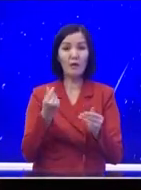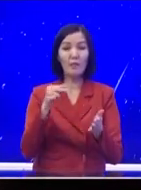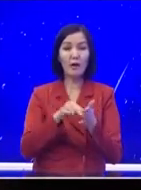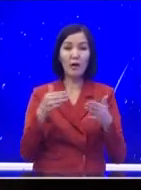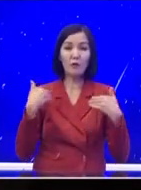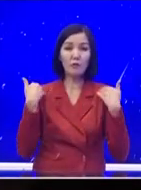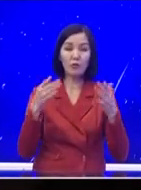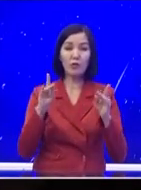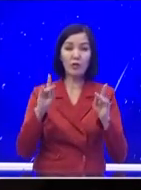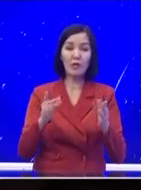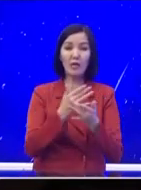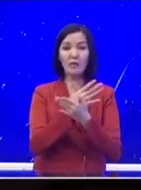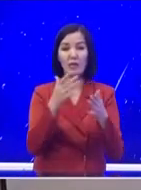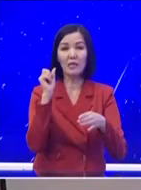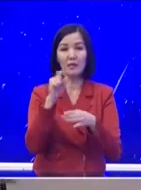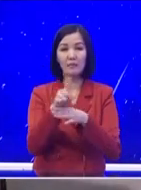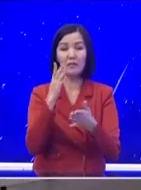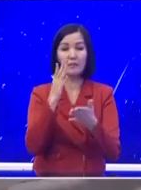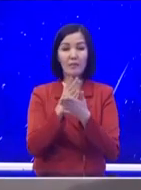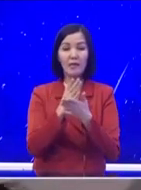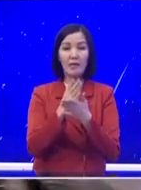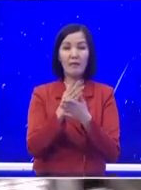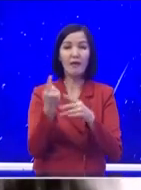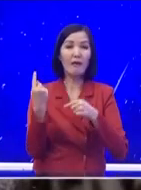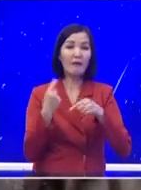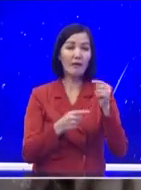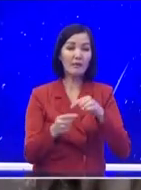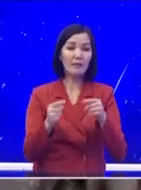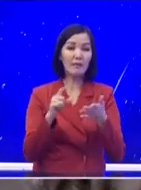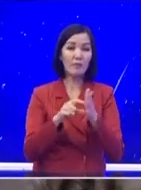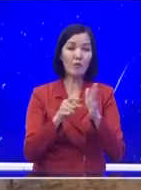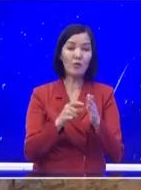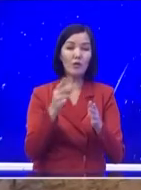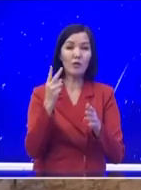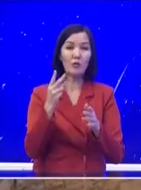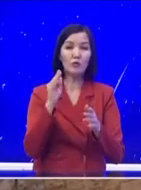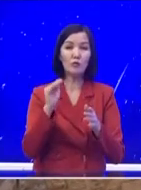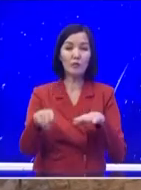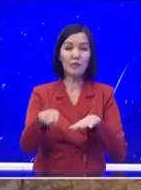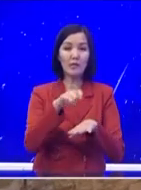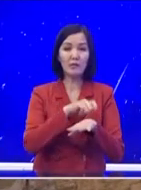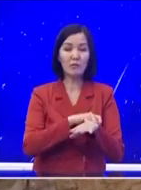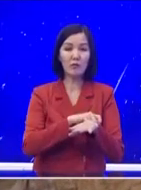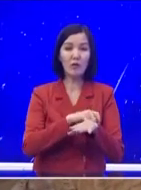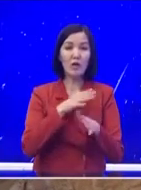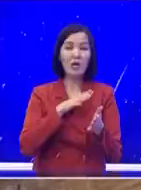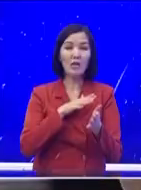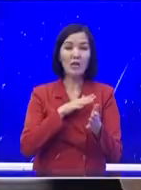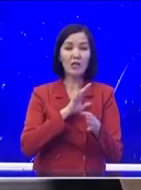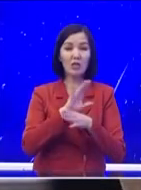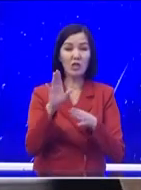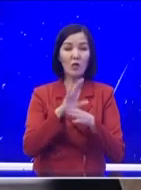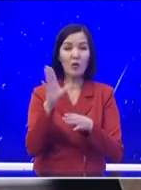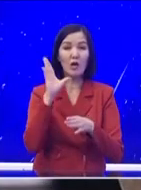өзінде жиһаз бөлшектеріне тапсырыс түсіп жатыр. Бұл кәсіпорын күніне 3000 шаршы метр профиль төсемін шығаруға қауқарлы.